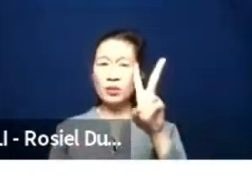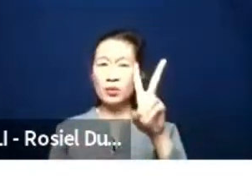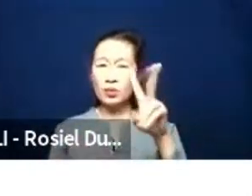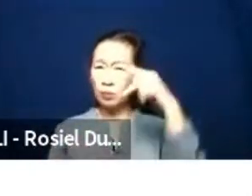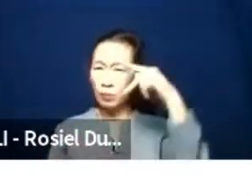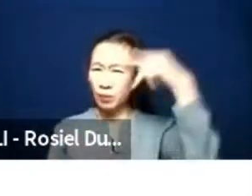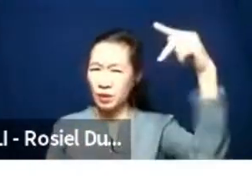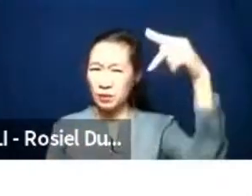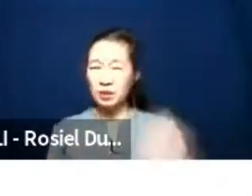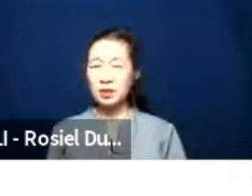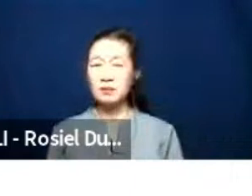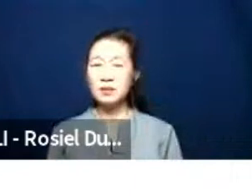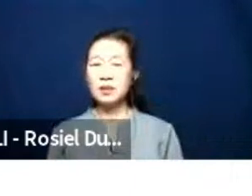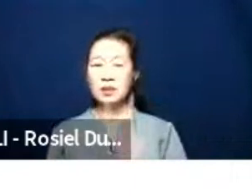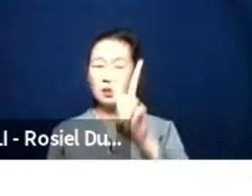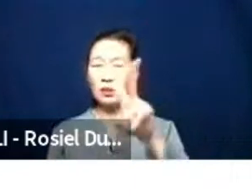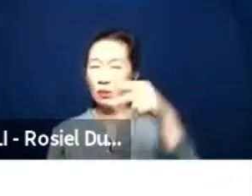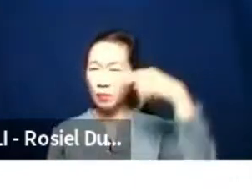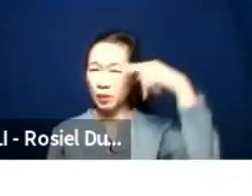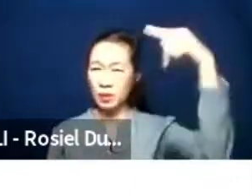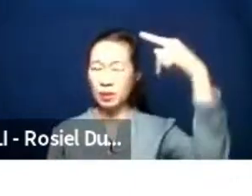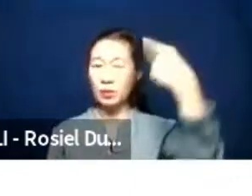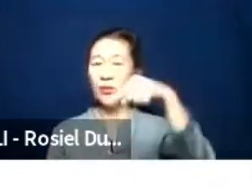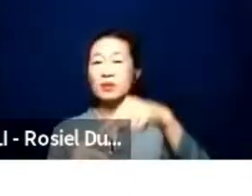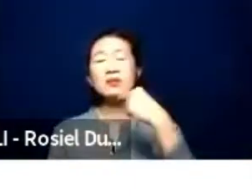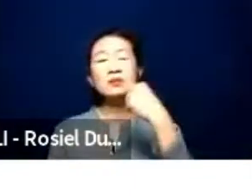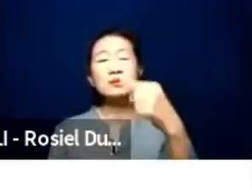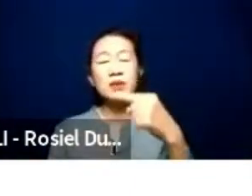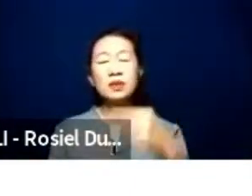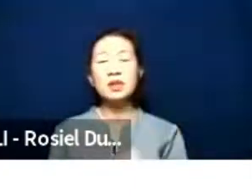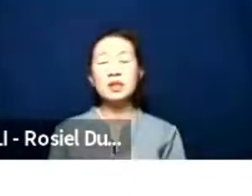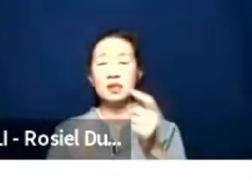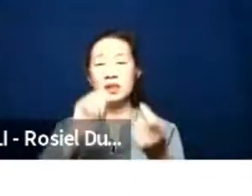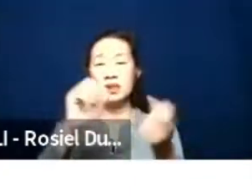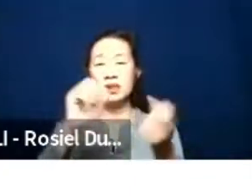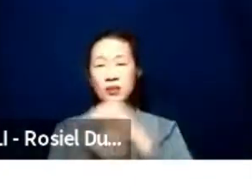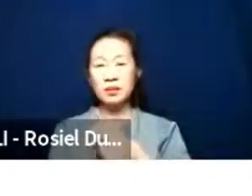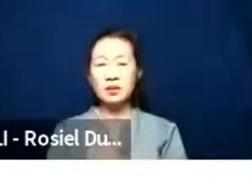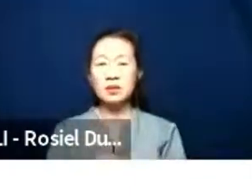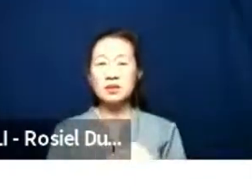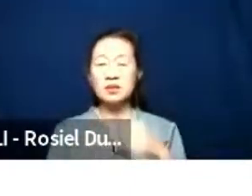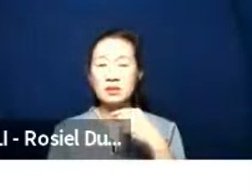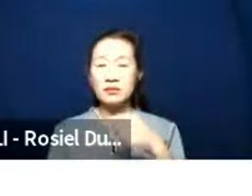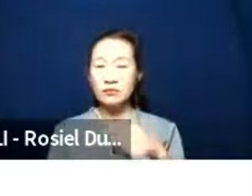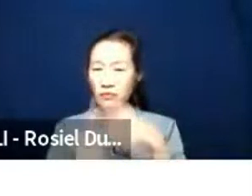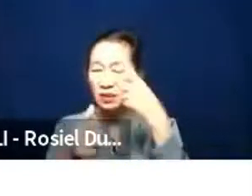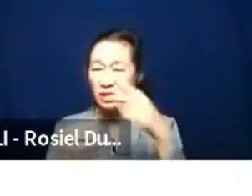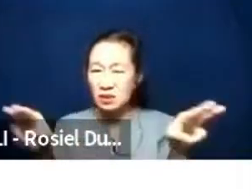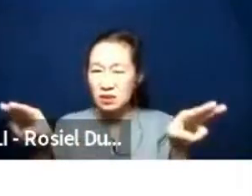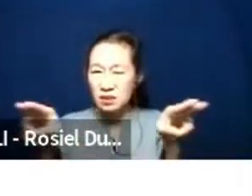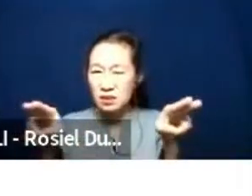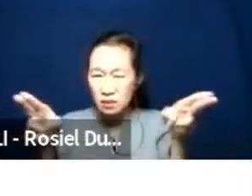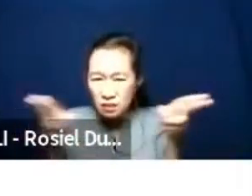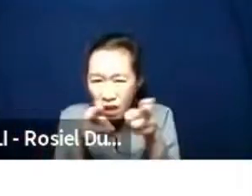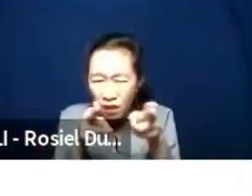perspektibo or dalawang perspective pag sinabi yung transition. Unang-una dyan, yung narrow perspective na nagfo-focus